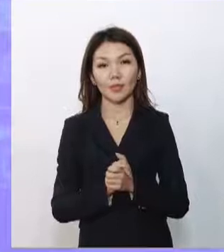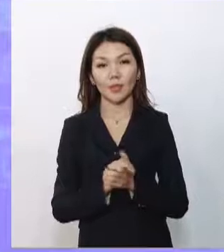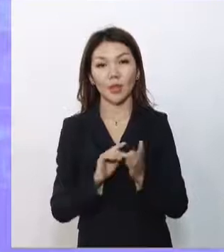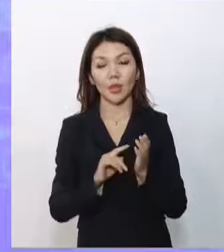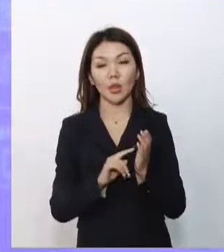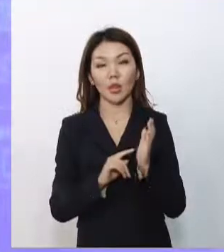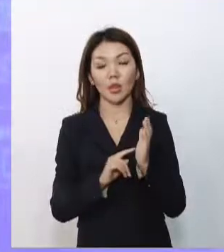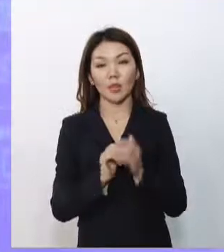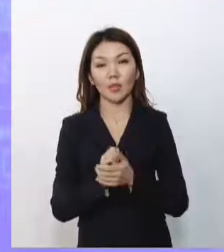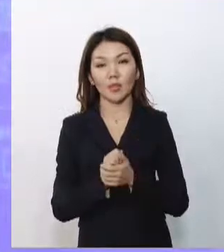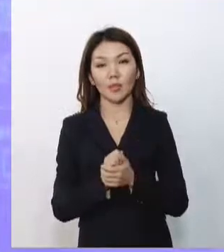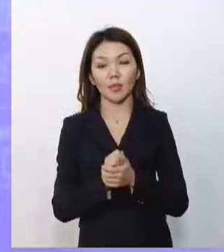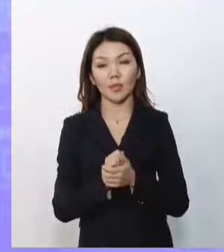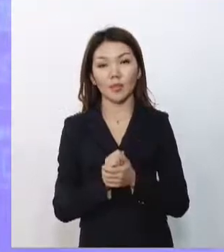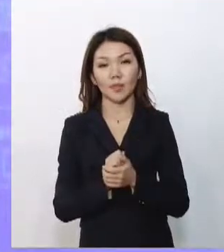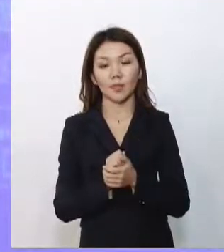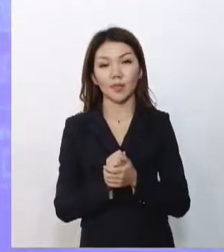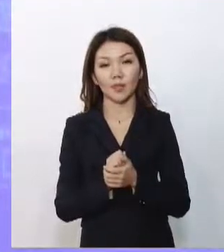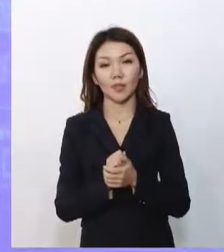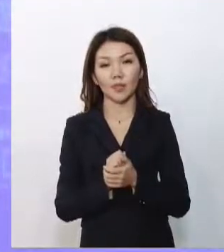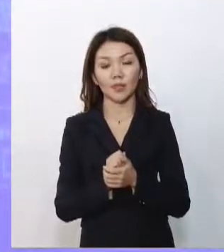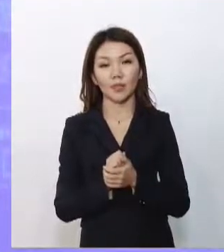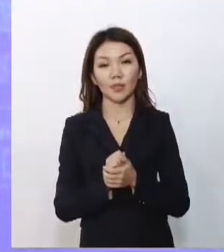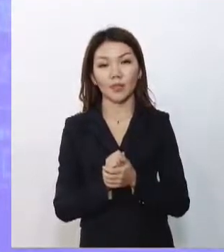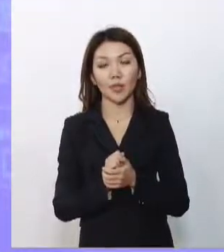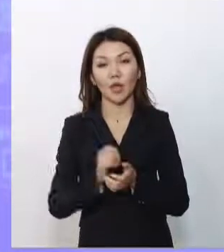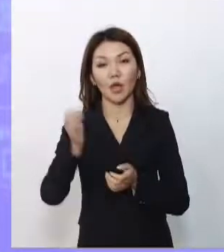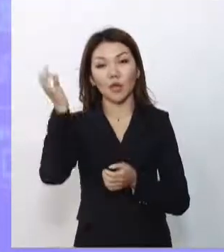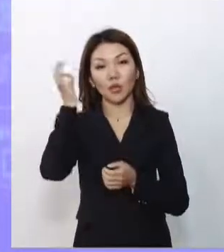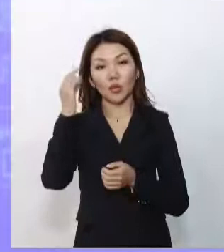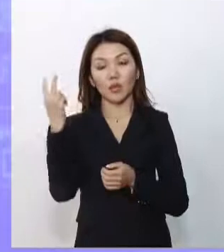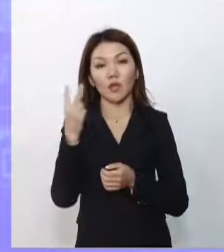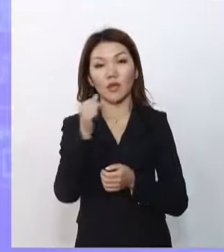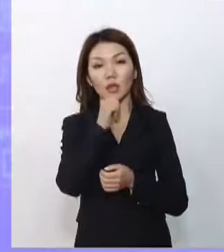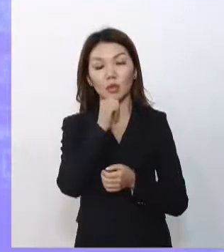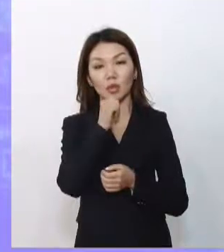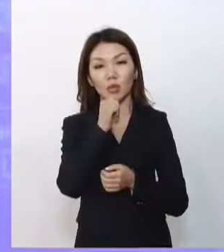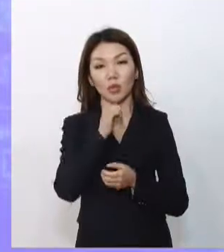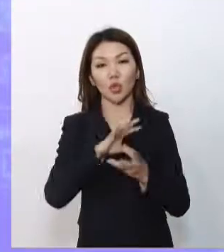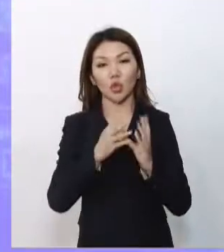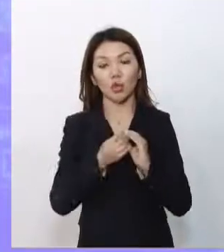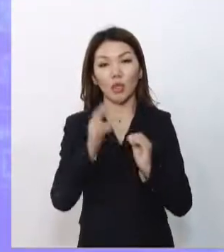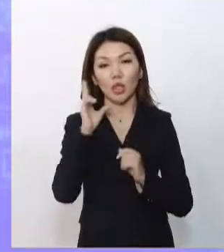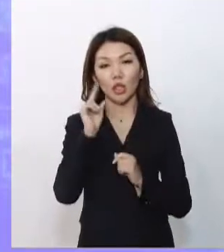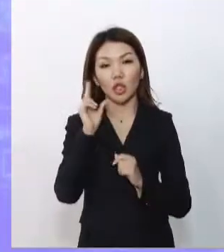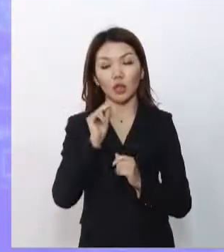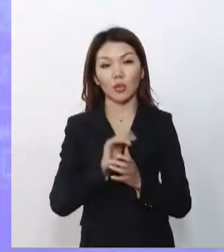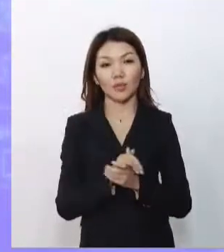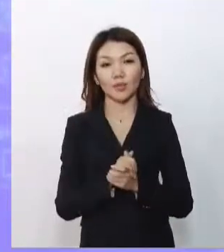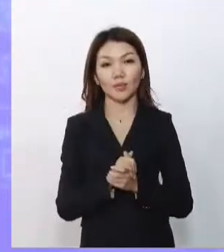Умножьте сумму на число. Вспомните два способа умножения суммы на